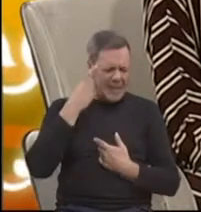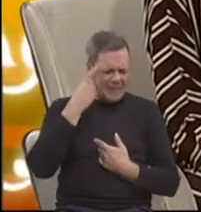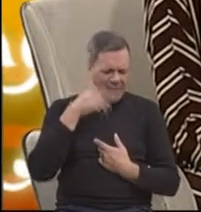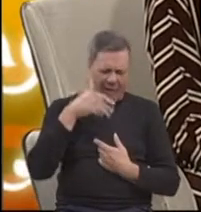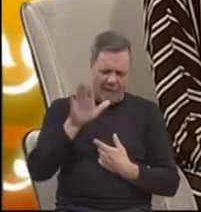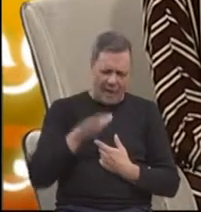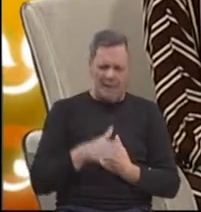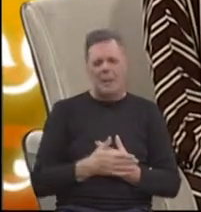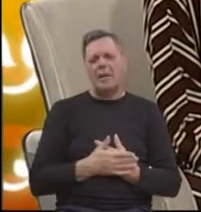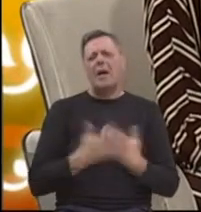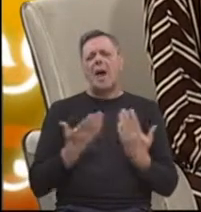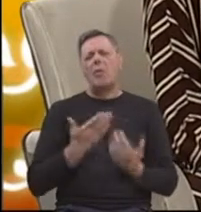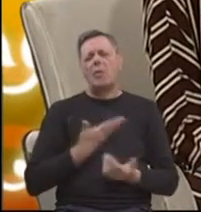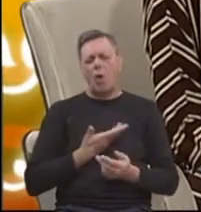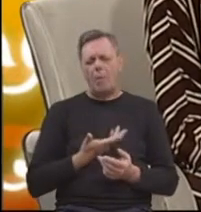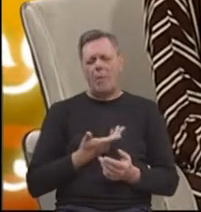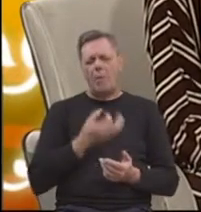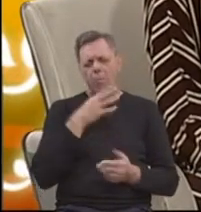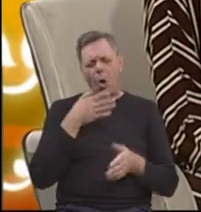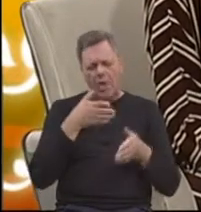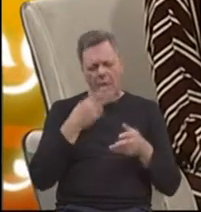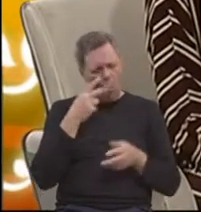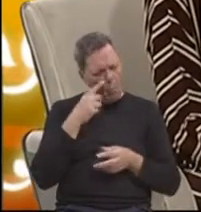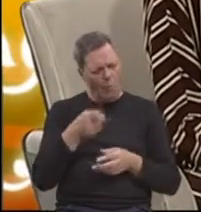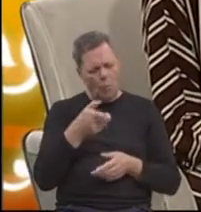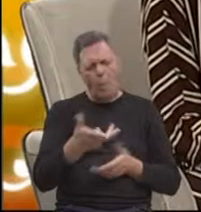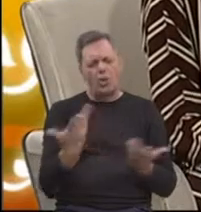malo da zapravo dobiju još bolji uvid u ono što ih čeka u